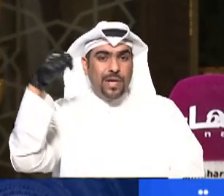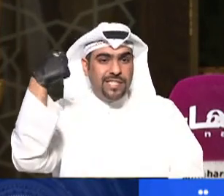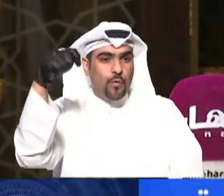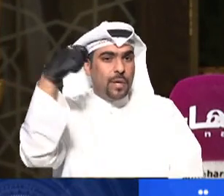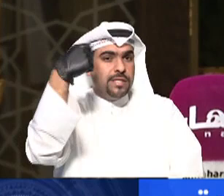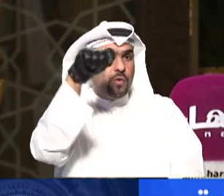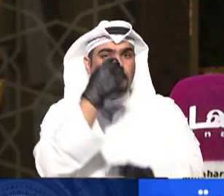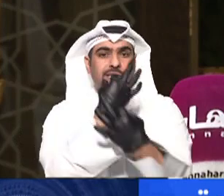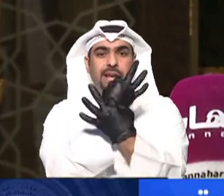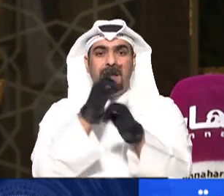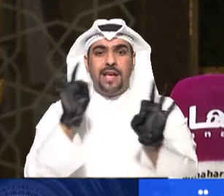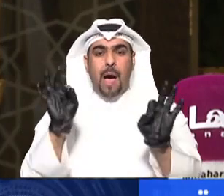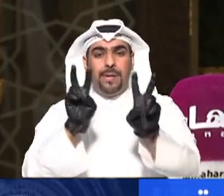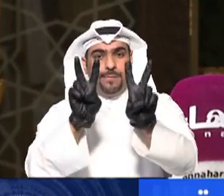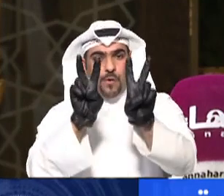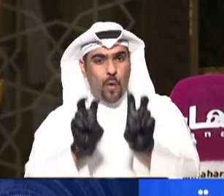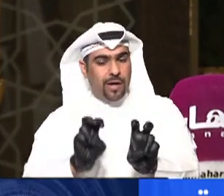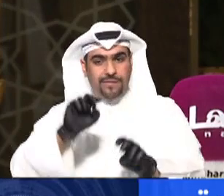ووجهت في الساعة